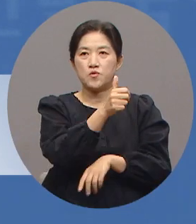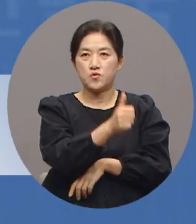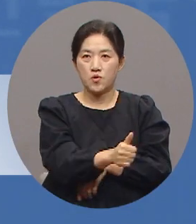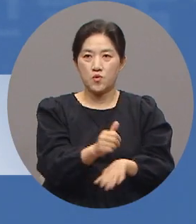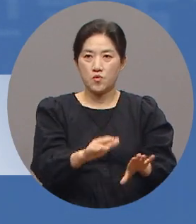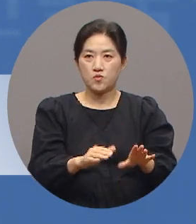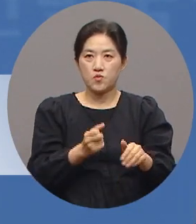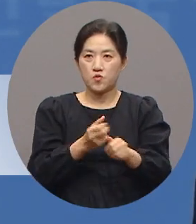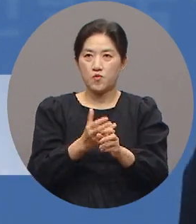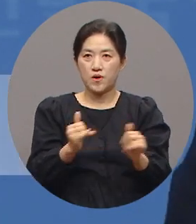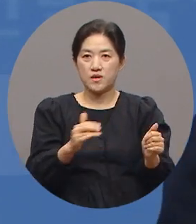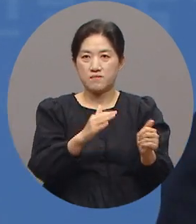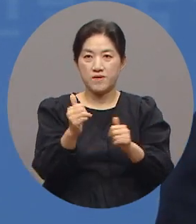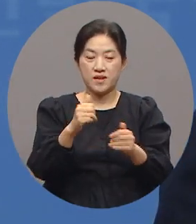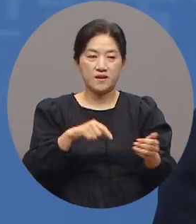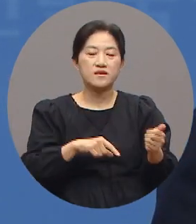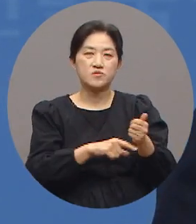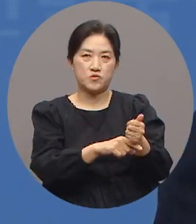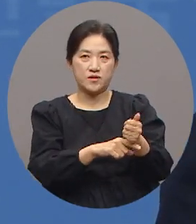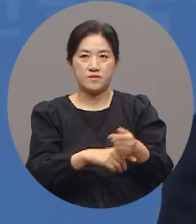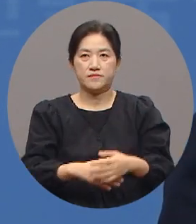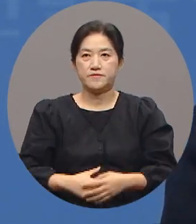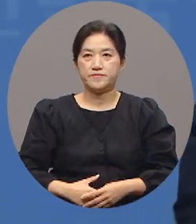오후 고발인 조사를 받습니다 윤정